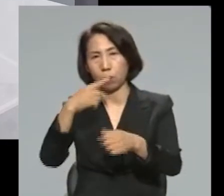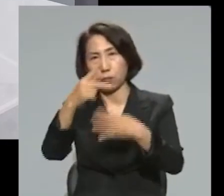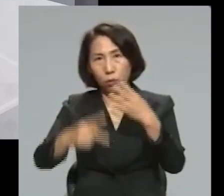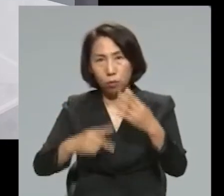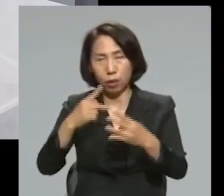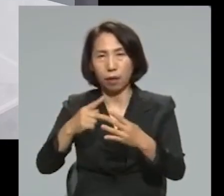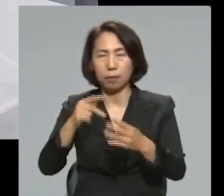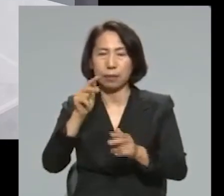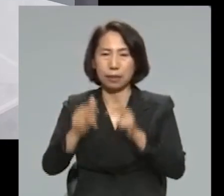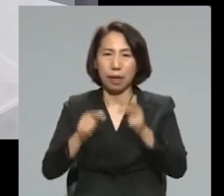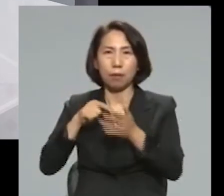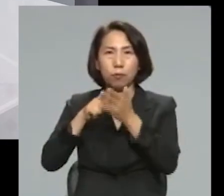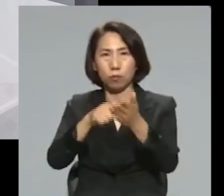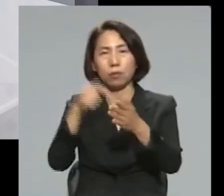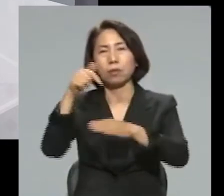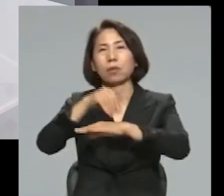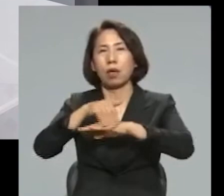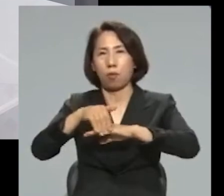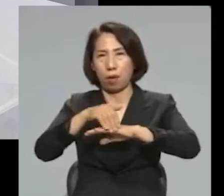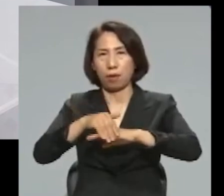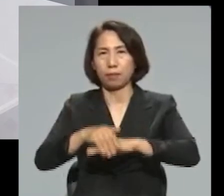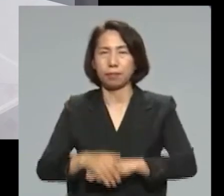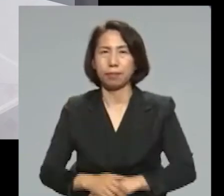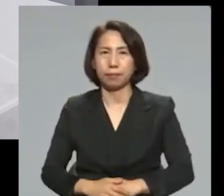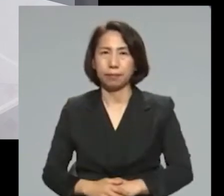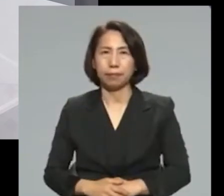사업을 추진하겠습니다.